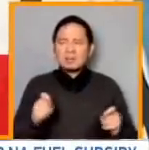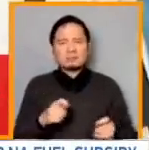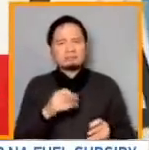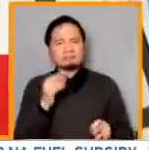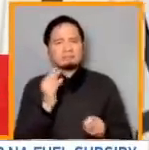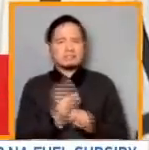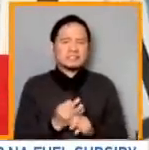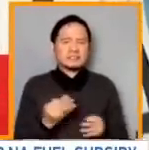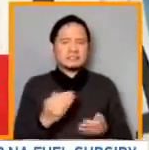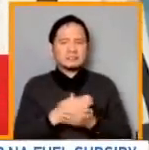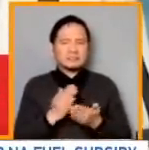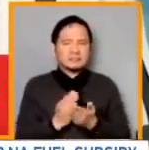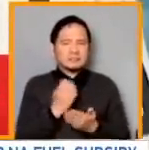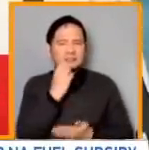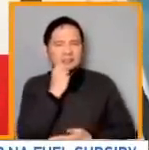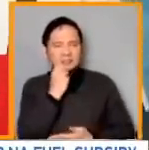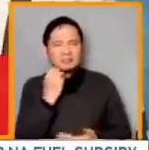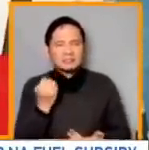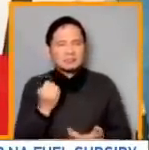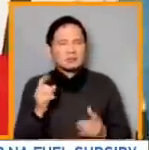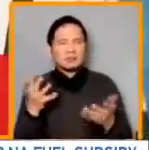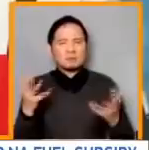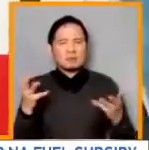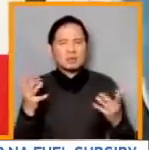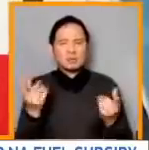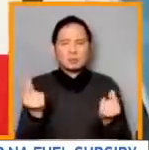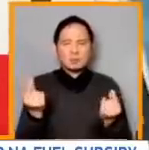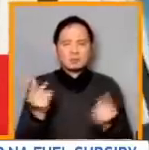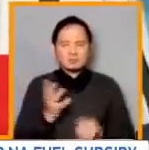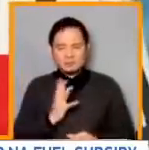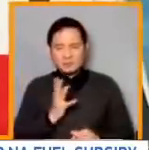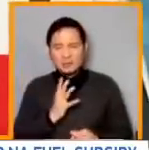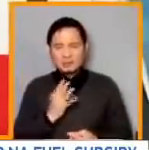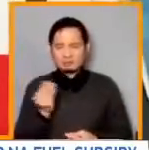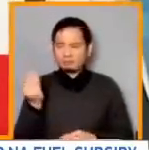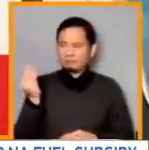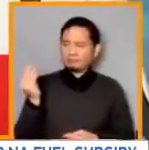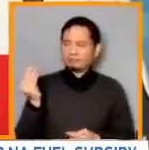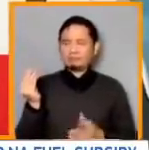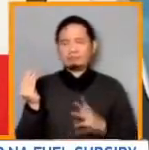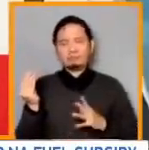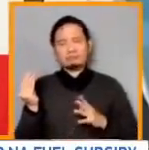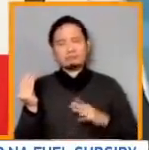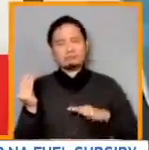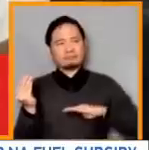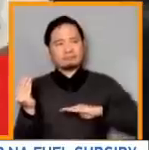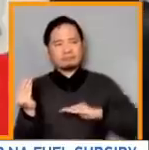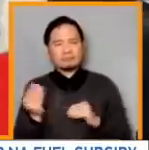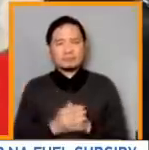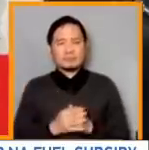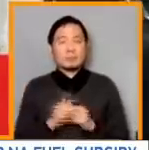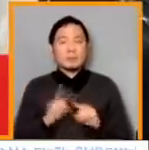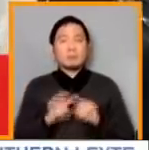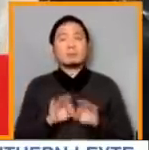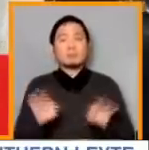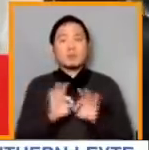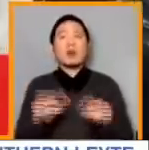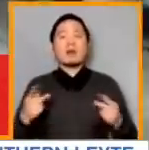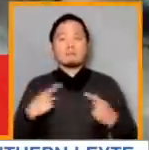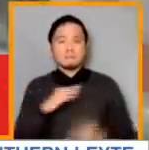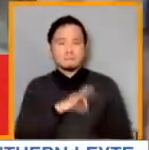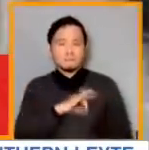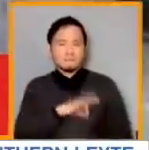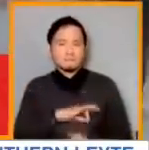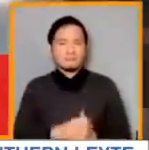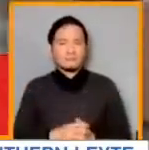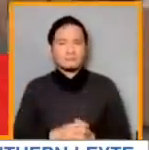Wala naman tayong magagawa kung hanggang doon lang kinikita natin. Importante kumikita. Tulad ni Lito,